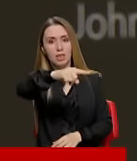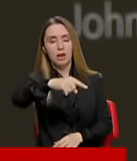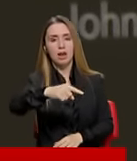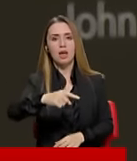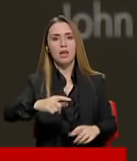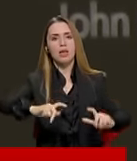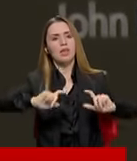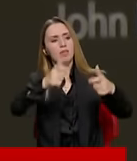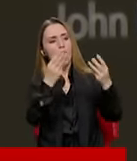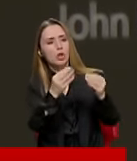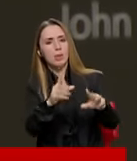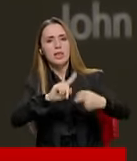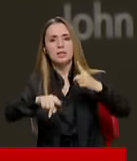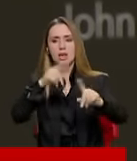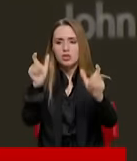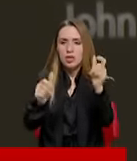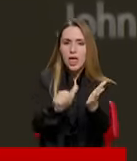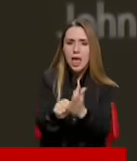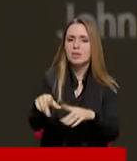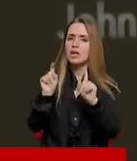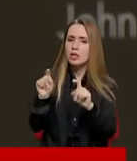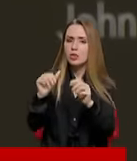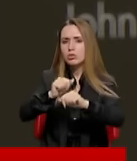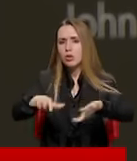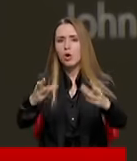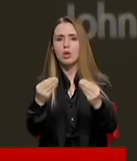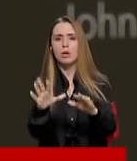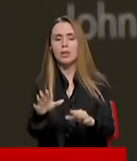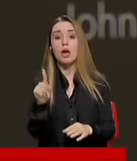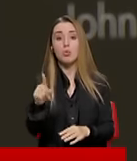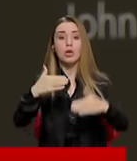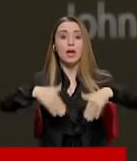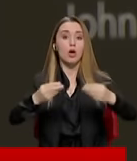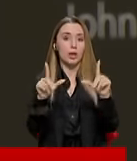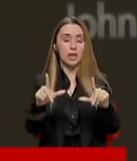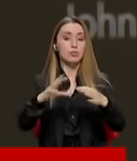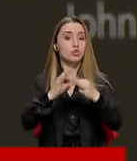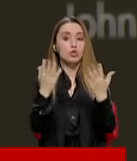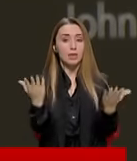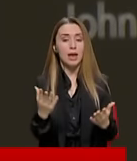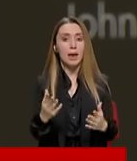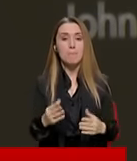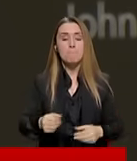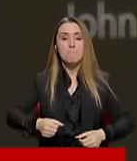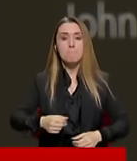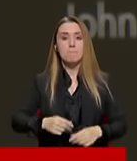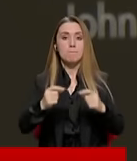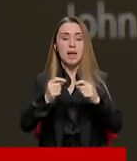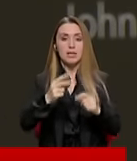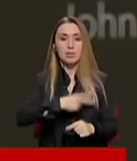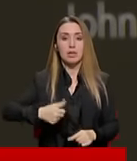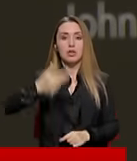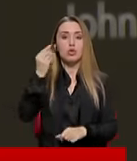iftira da atılır siyasetçilerin hepsine dedikodu da yayılır Ama bu bunu öne geçmenin Yolları var Ben beypan Belediye başkanıyken